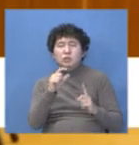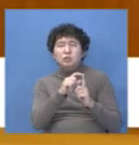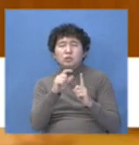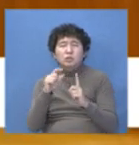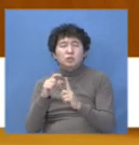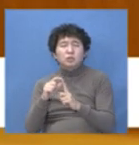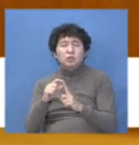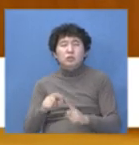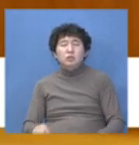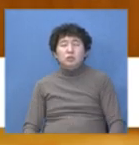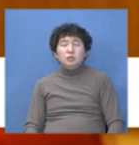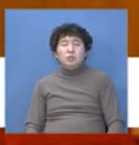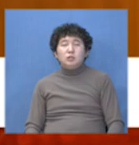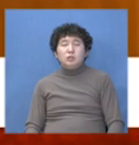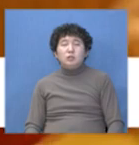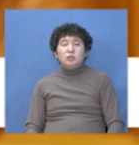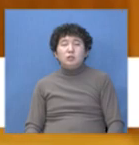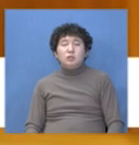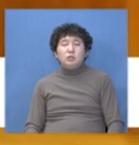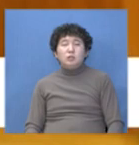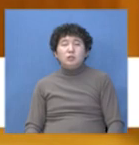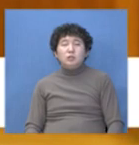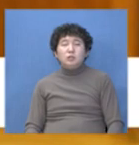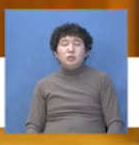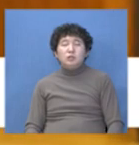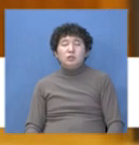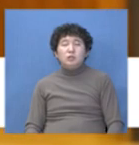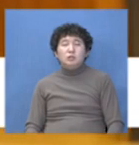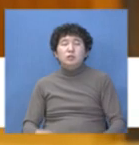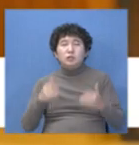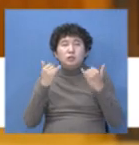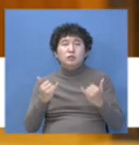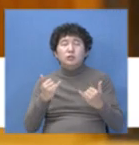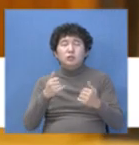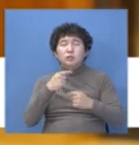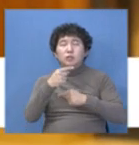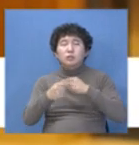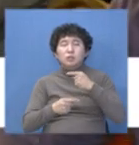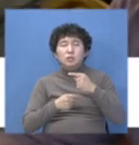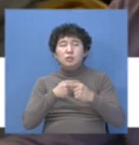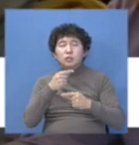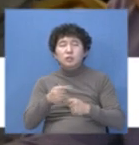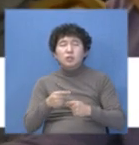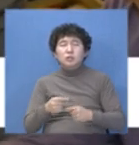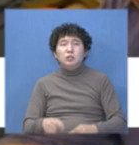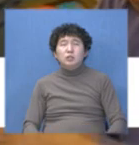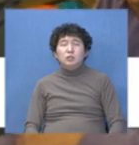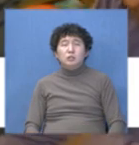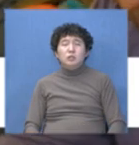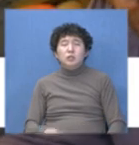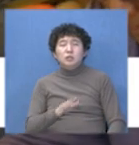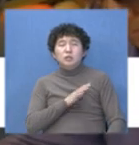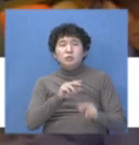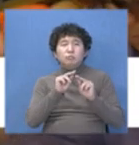қазақ халқын әлемге танытқан сөз зергерінің мұрасын көпшілікке насихаттау бүгінгі ұрпақтың еншісінде дейді. Ол ағылшын тілі пәнінің ұстазы болса